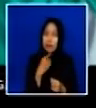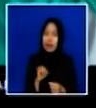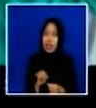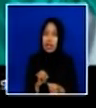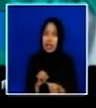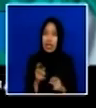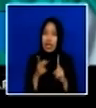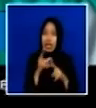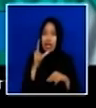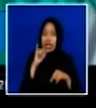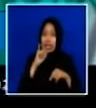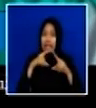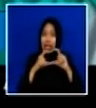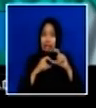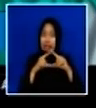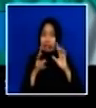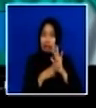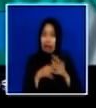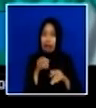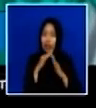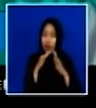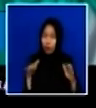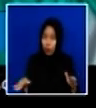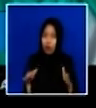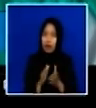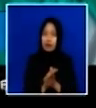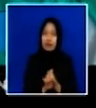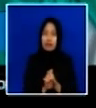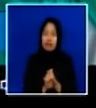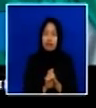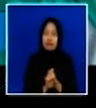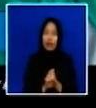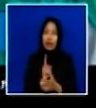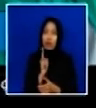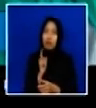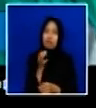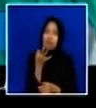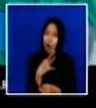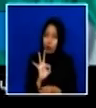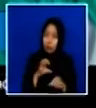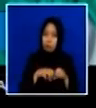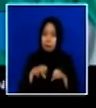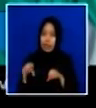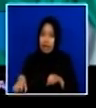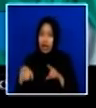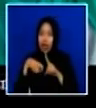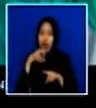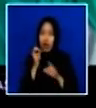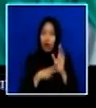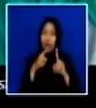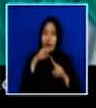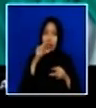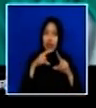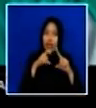hiasan di rumah sih mas karena baru pindah kontrakan terus rumahnya